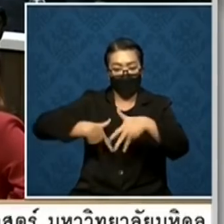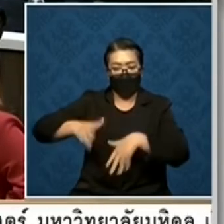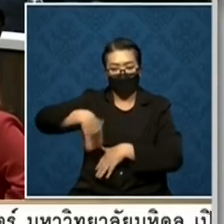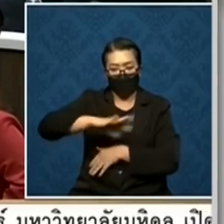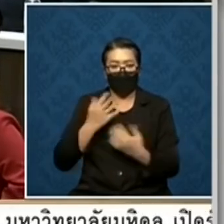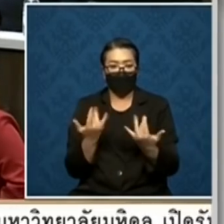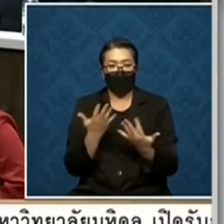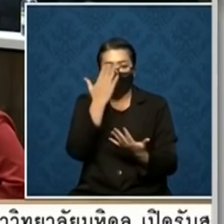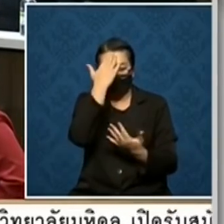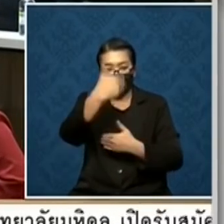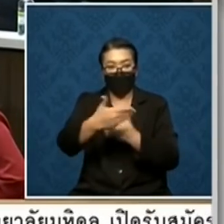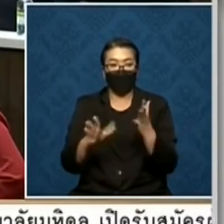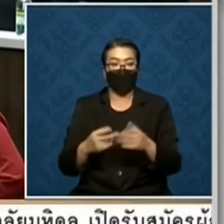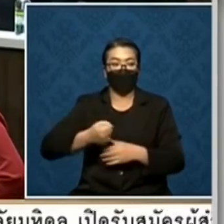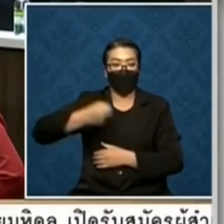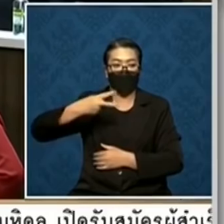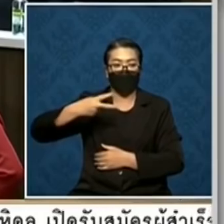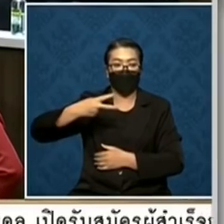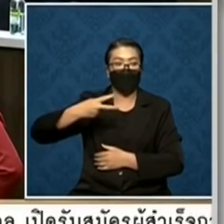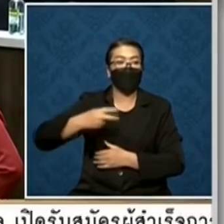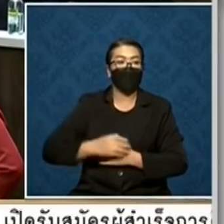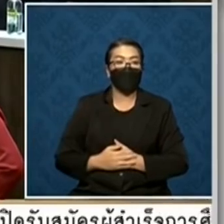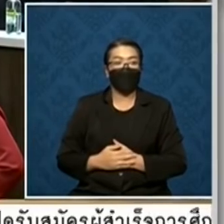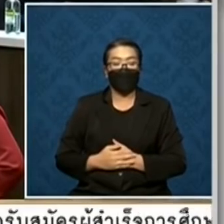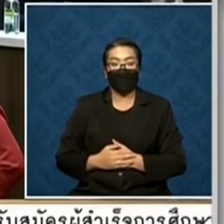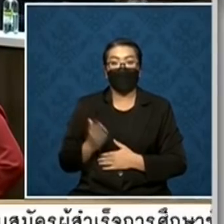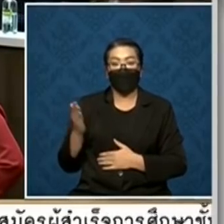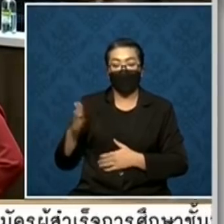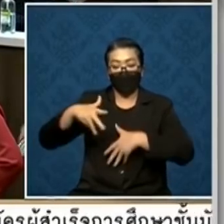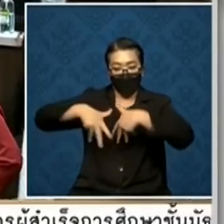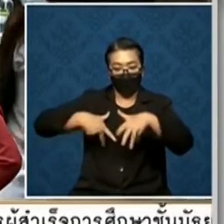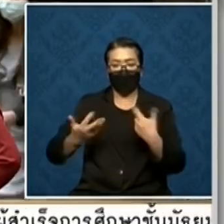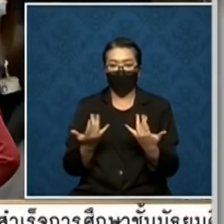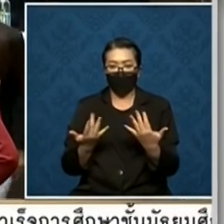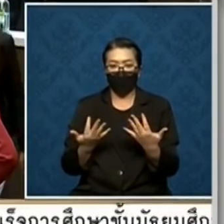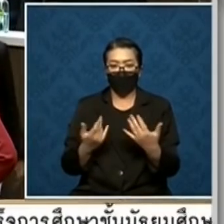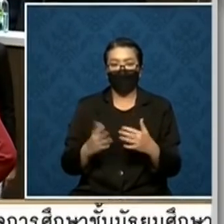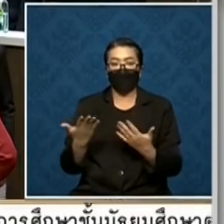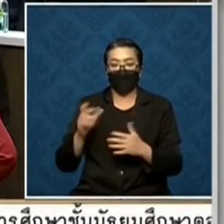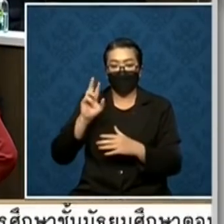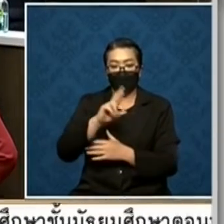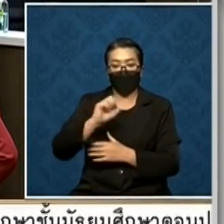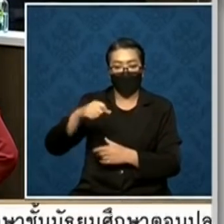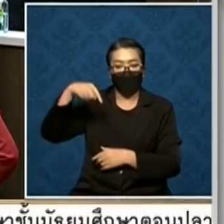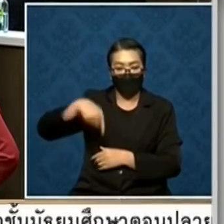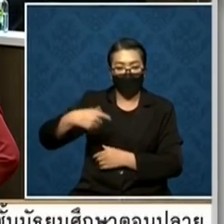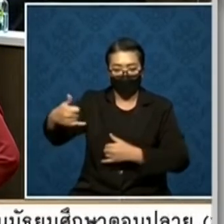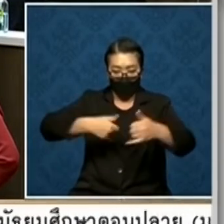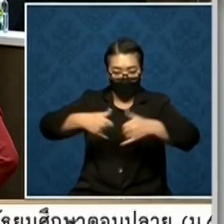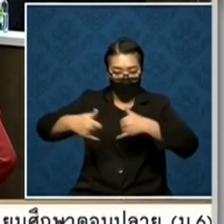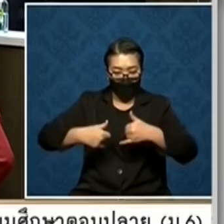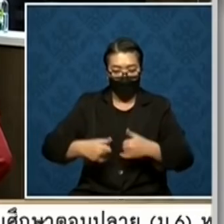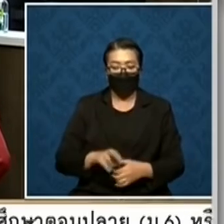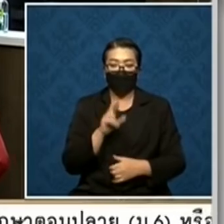ยนะครับเพราะว่าถ้าเราใช้บ่อยจนเกินไปเนี่ยในทางการเมืองมันจะเป็นผลร้ายต่อเราเองคือต้องยอมรับว่าการเมืองมันไม่ได้